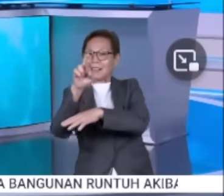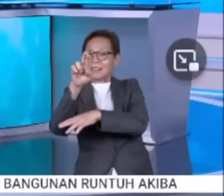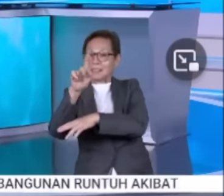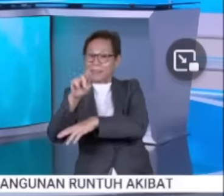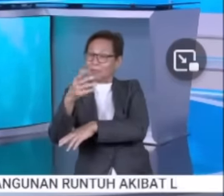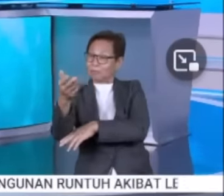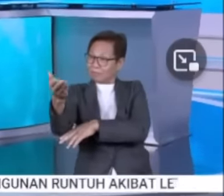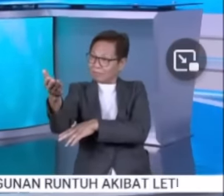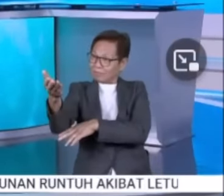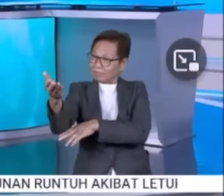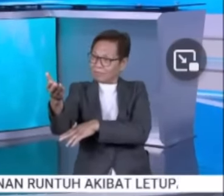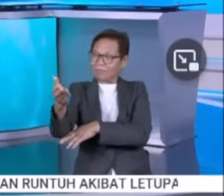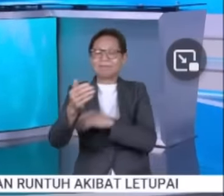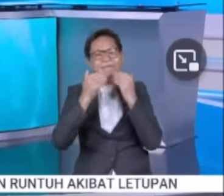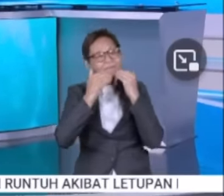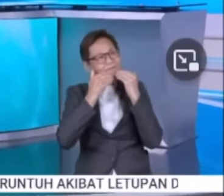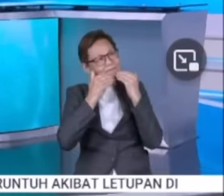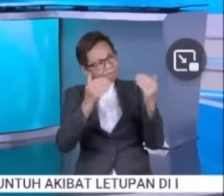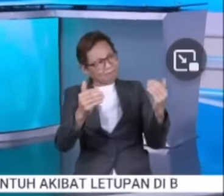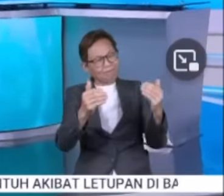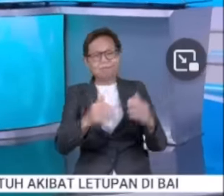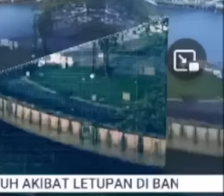Sahih. Baik, Edwin. Terima kasih.